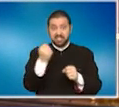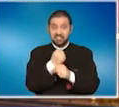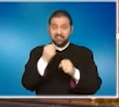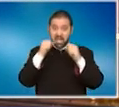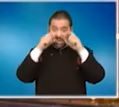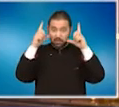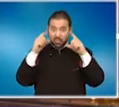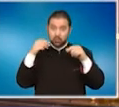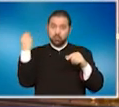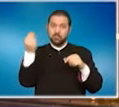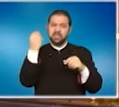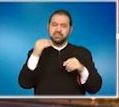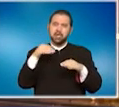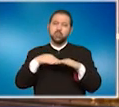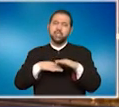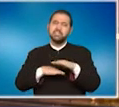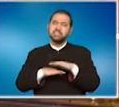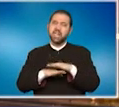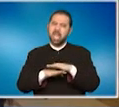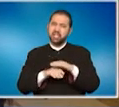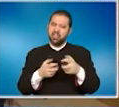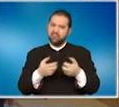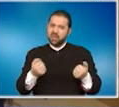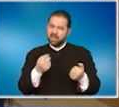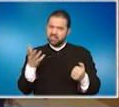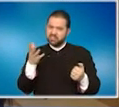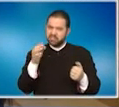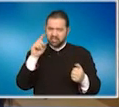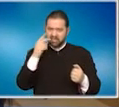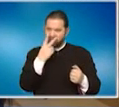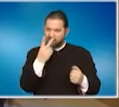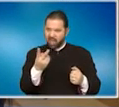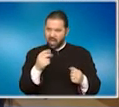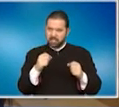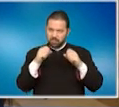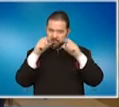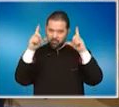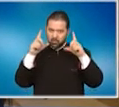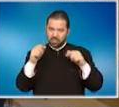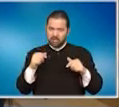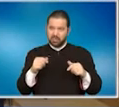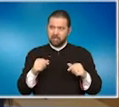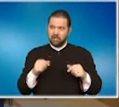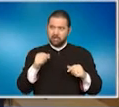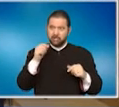și ducerii voii până la cap, până când voia ta se intersectează cu voia lui